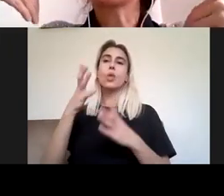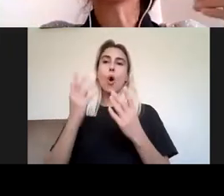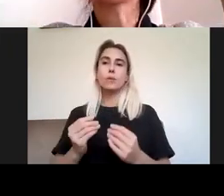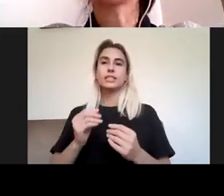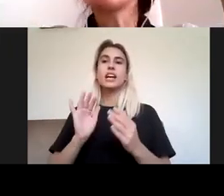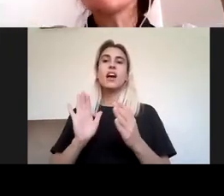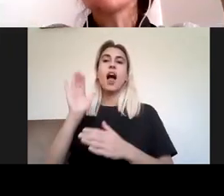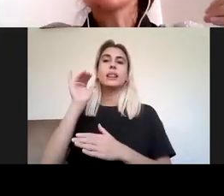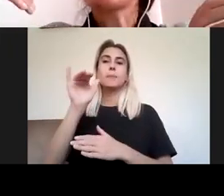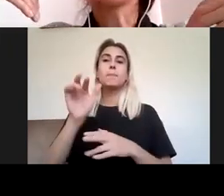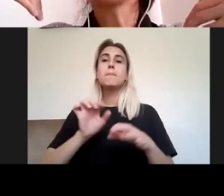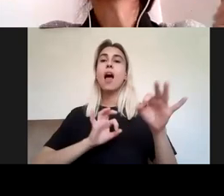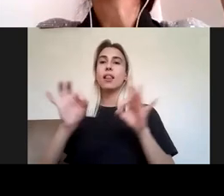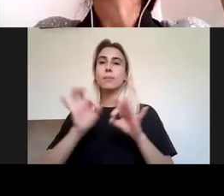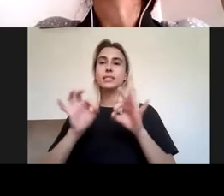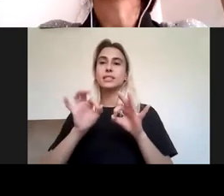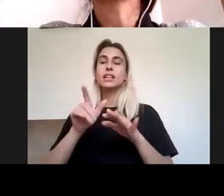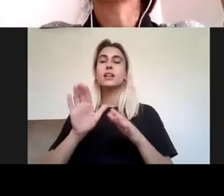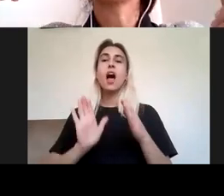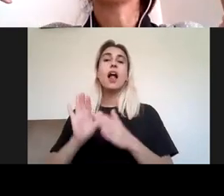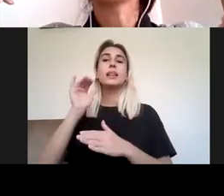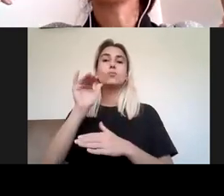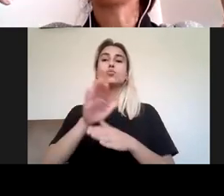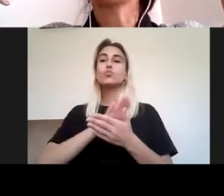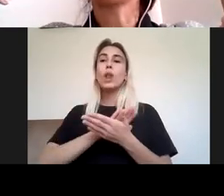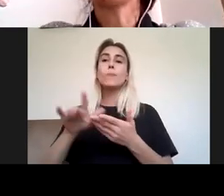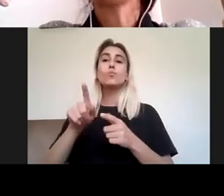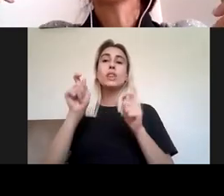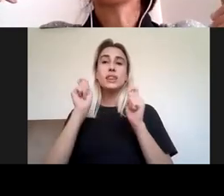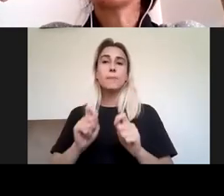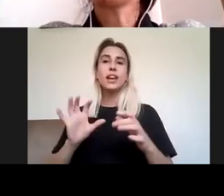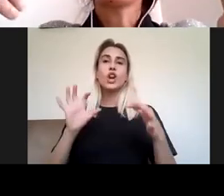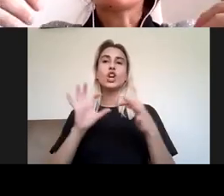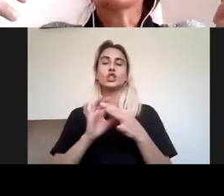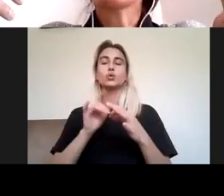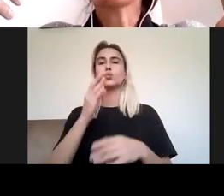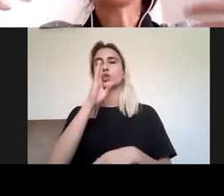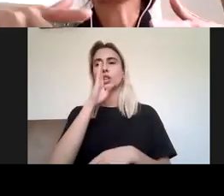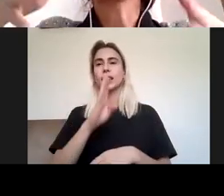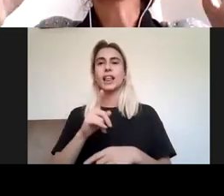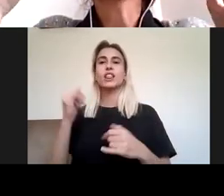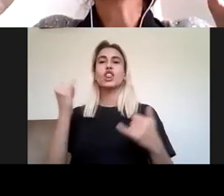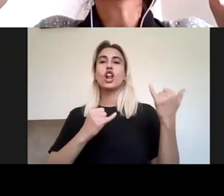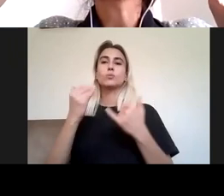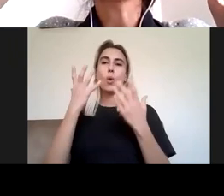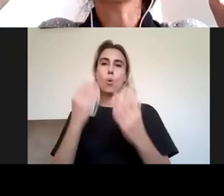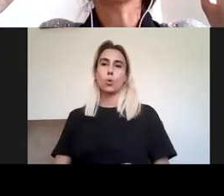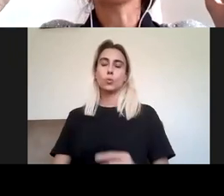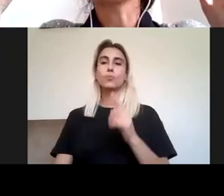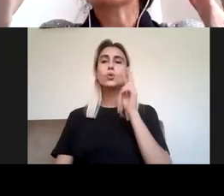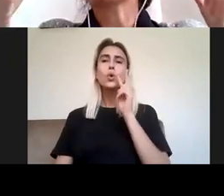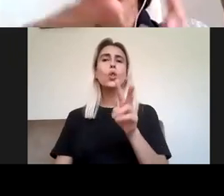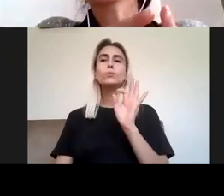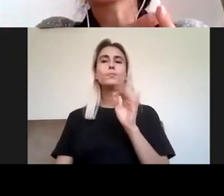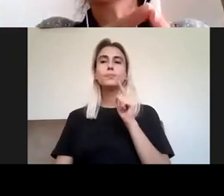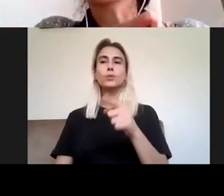kaldırımların planlamasının ve kaldırım düzenlerinin bu şekilde yapılmasına ilişkin de çok ciddi tartışmalar oldu. Tabii burada gördüğümüz şey şu,